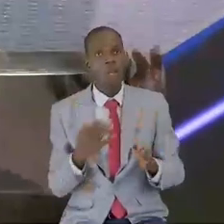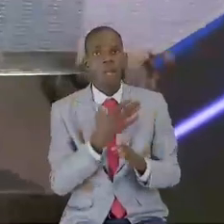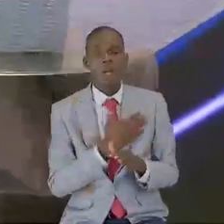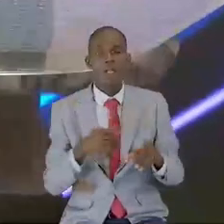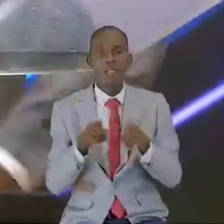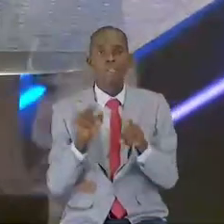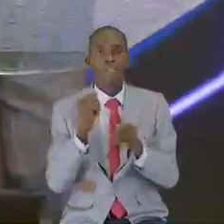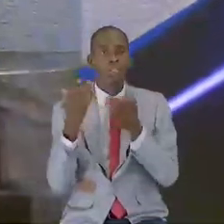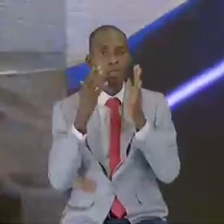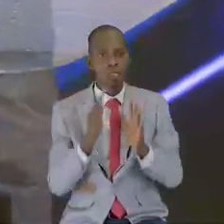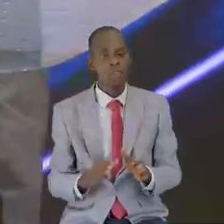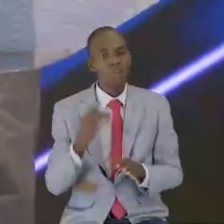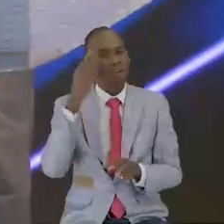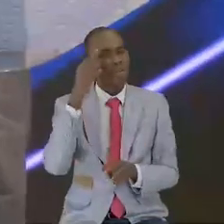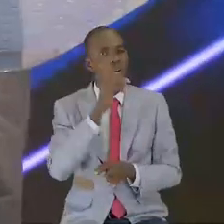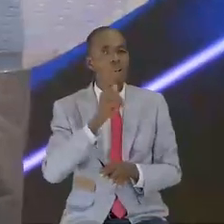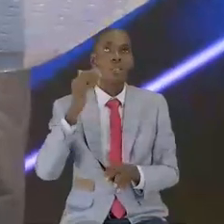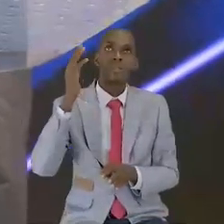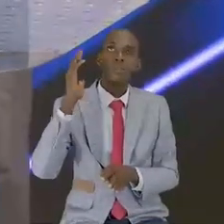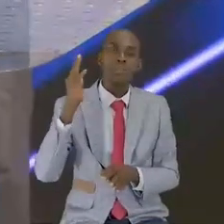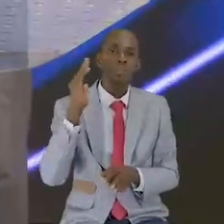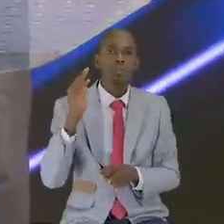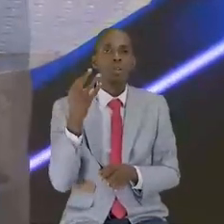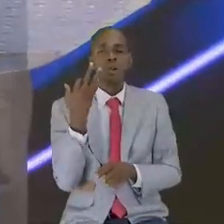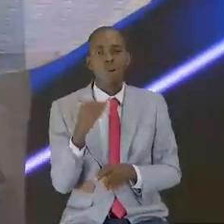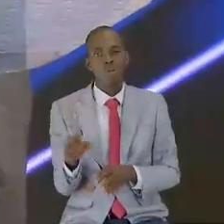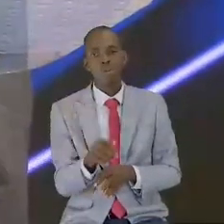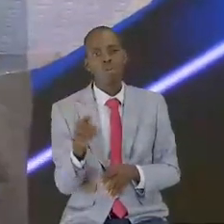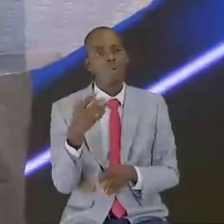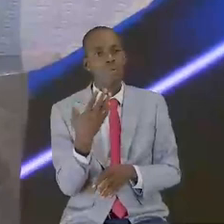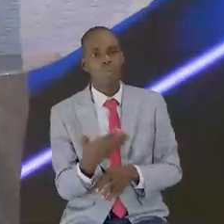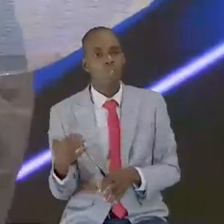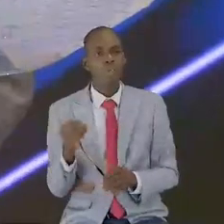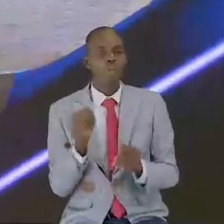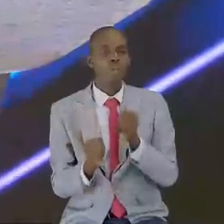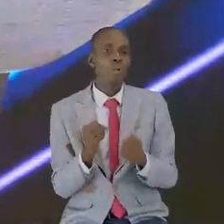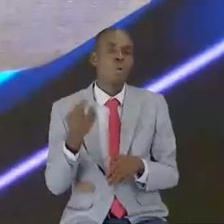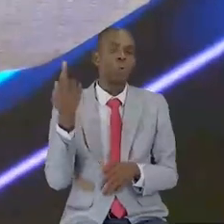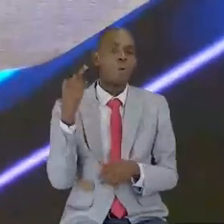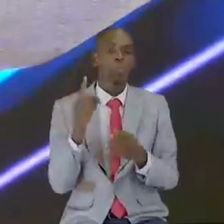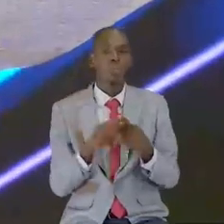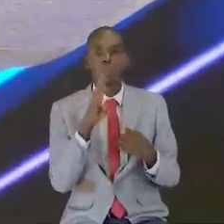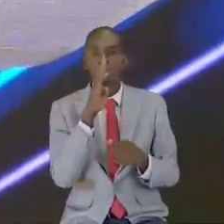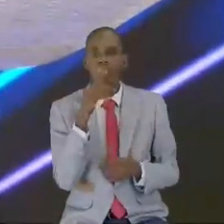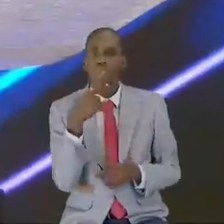serviteur pour rendre témoignage de ce qui devrait être annoncé.